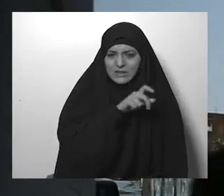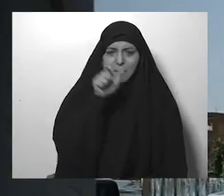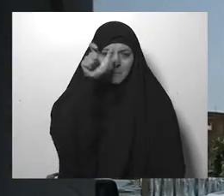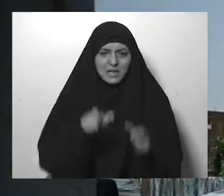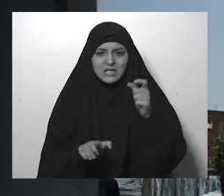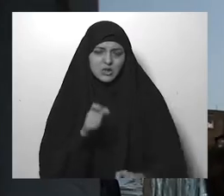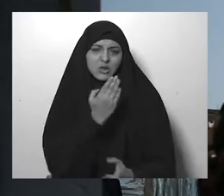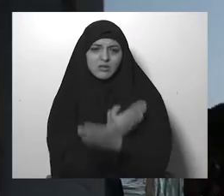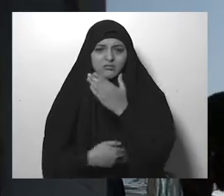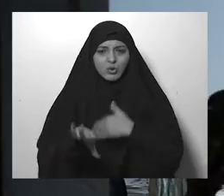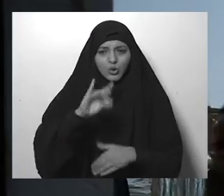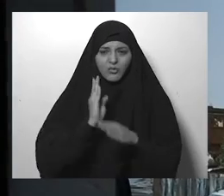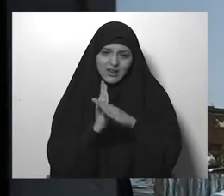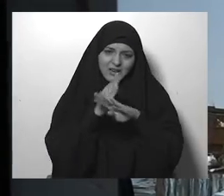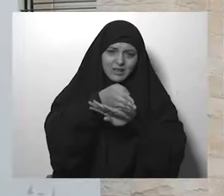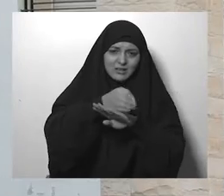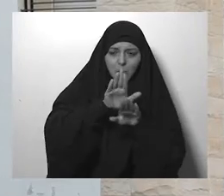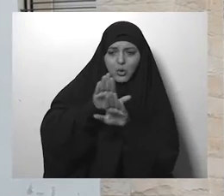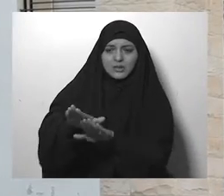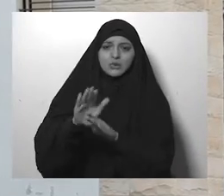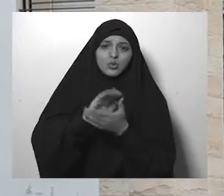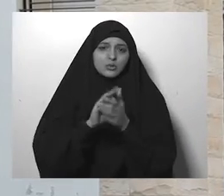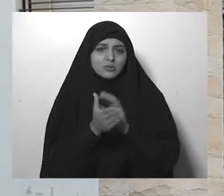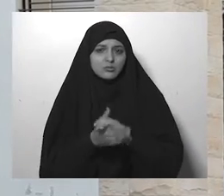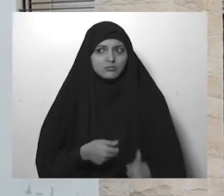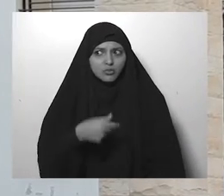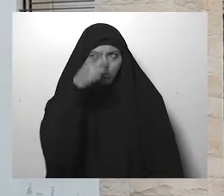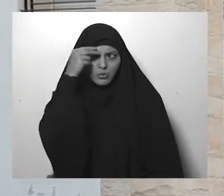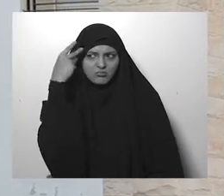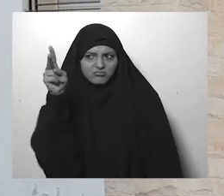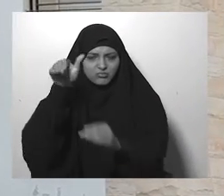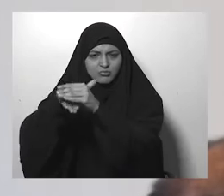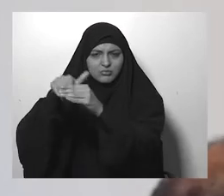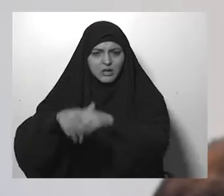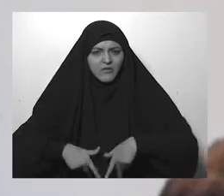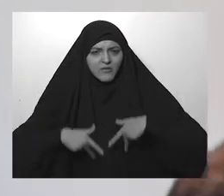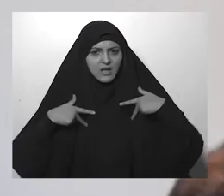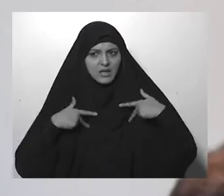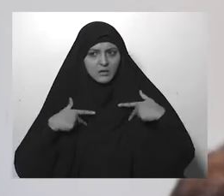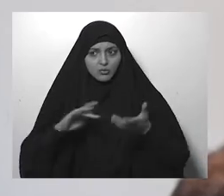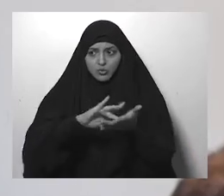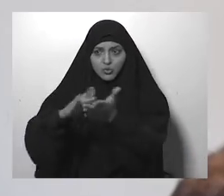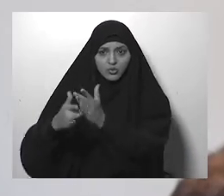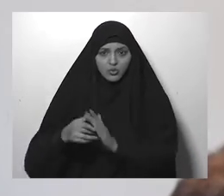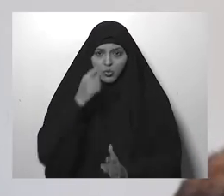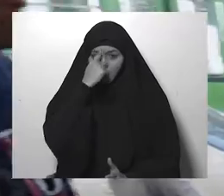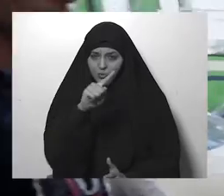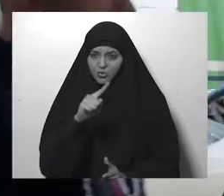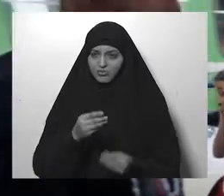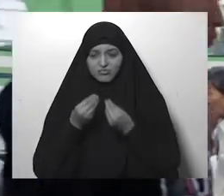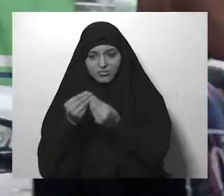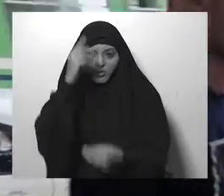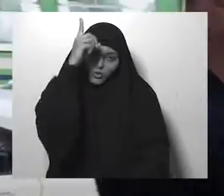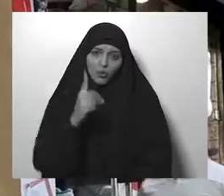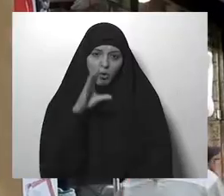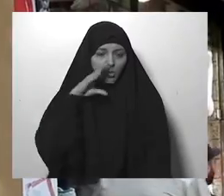handicapées trouve dans l'axé à la protection sociale comprendre l'art vécu et tout ça dans une perspective de trois humains